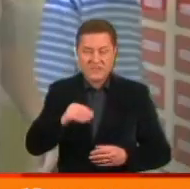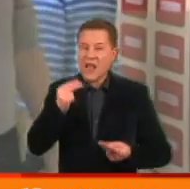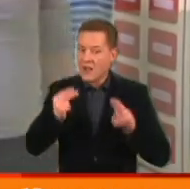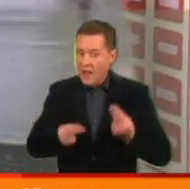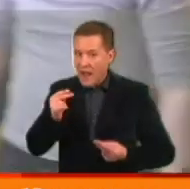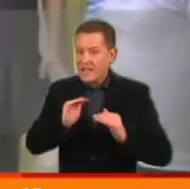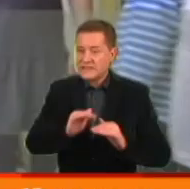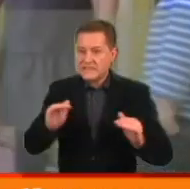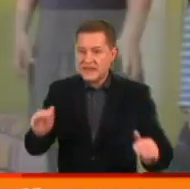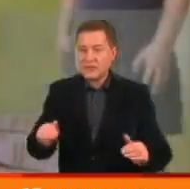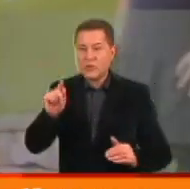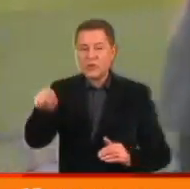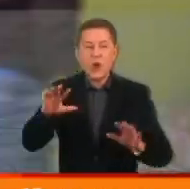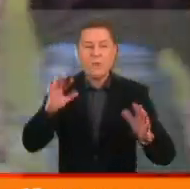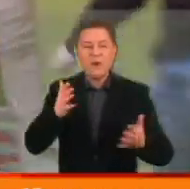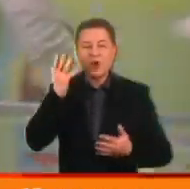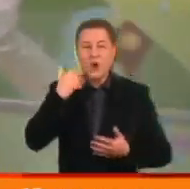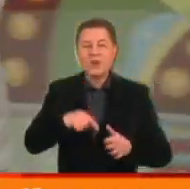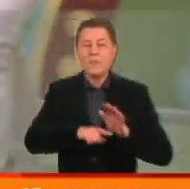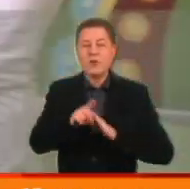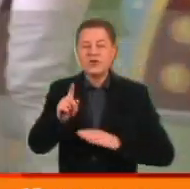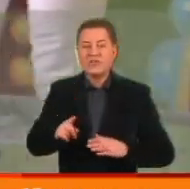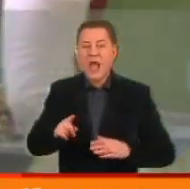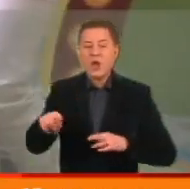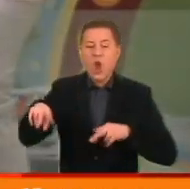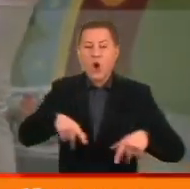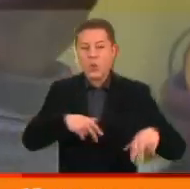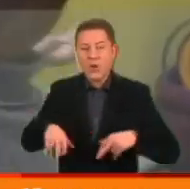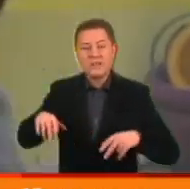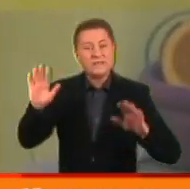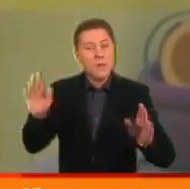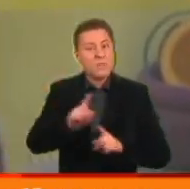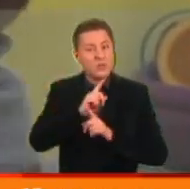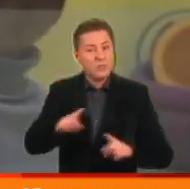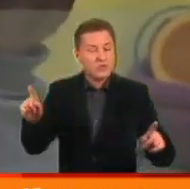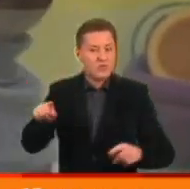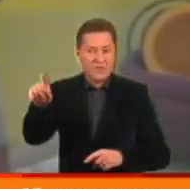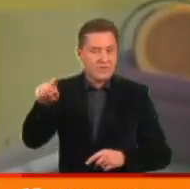грає з дітьми. До тієї миті, коли ті починають рухатися під музику.